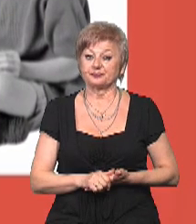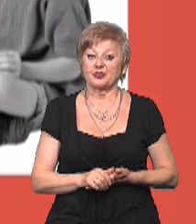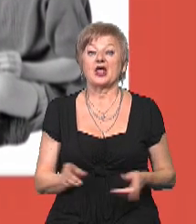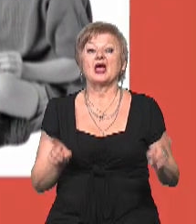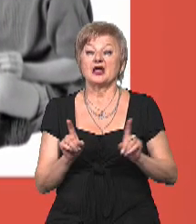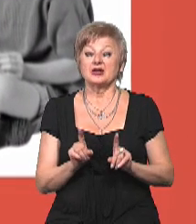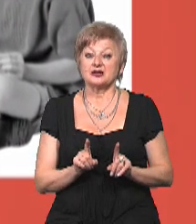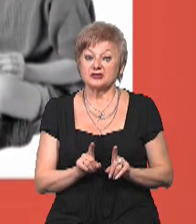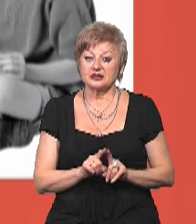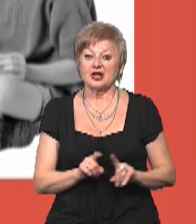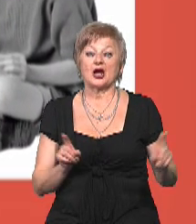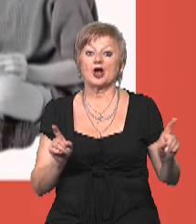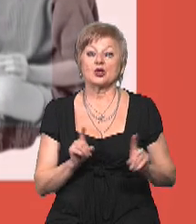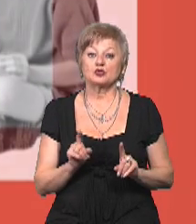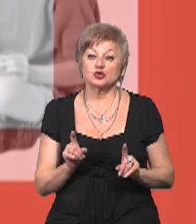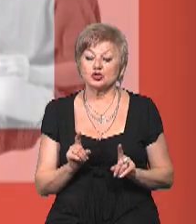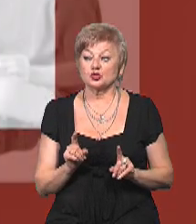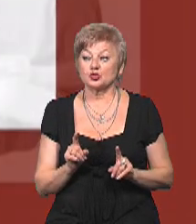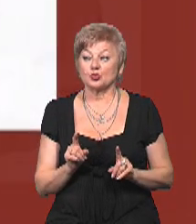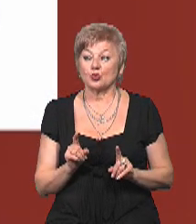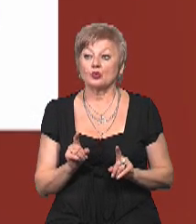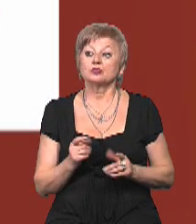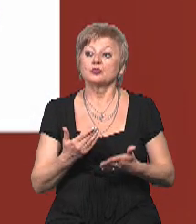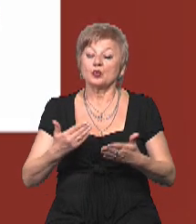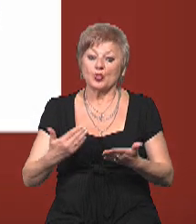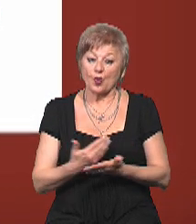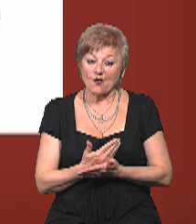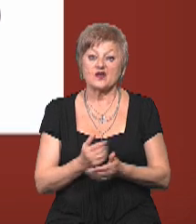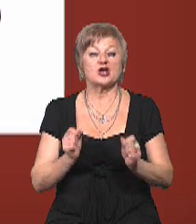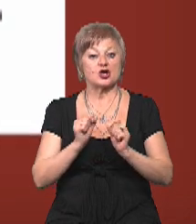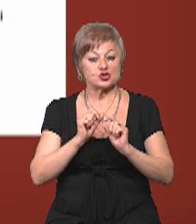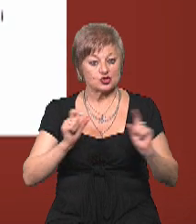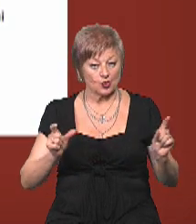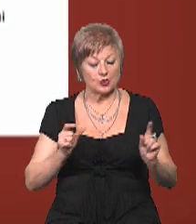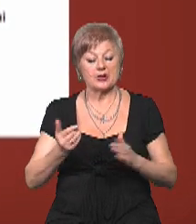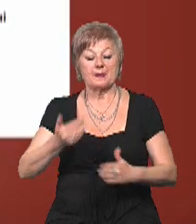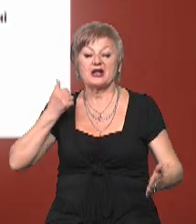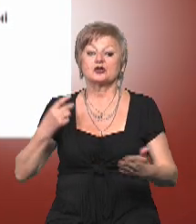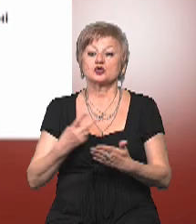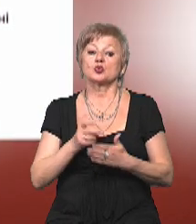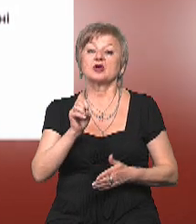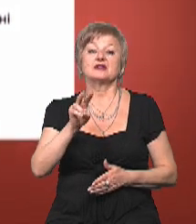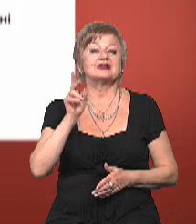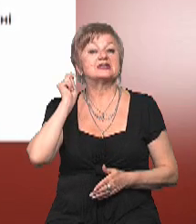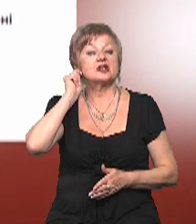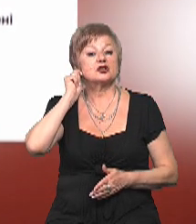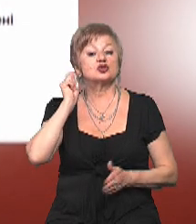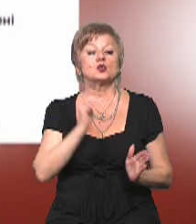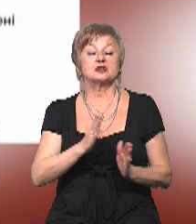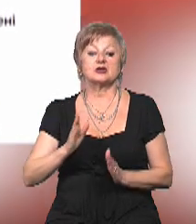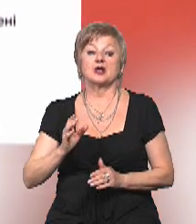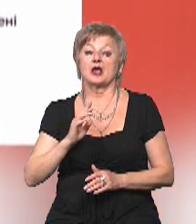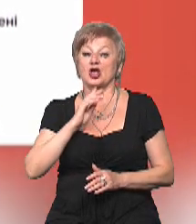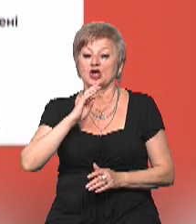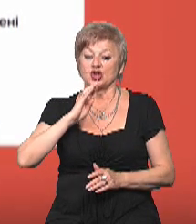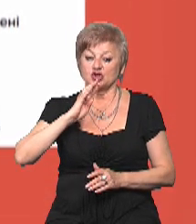Також щодо структури НУШу. Нова структура школи передбачає 12-річну систему. Це перші 4